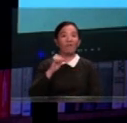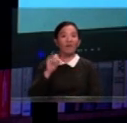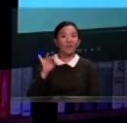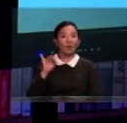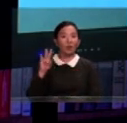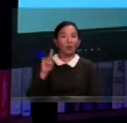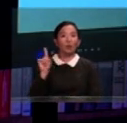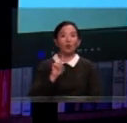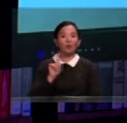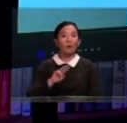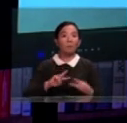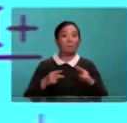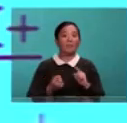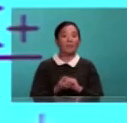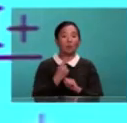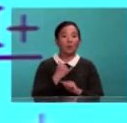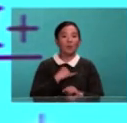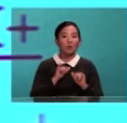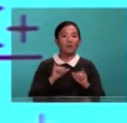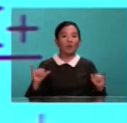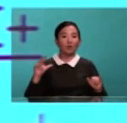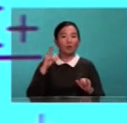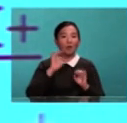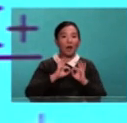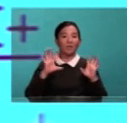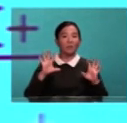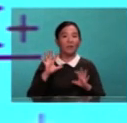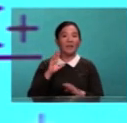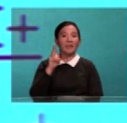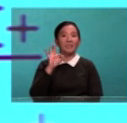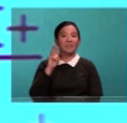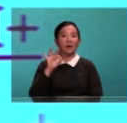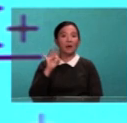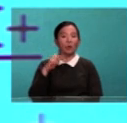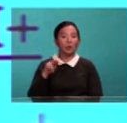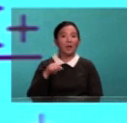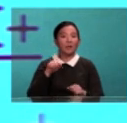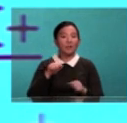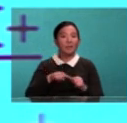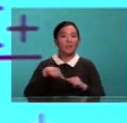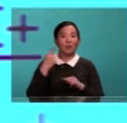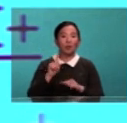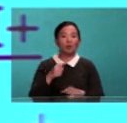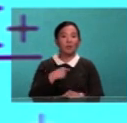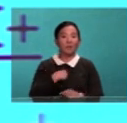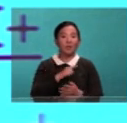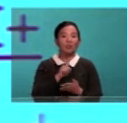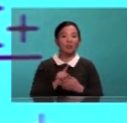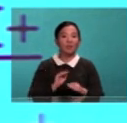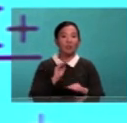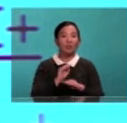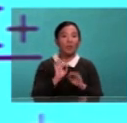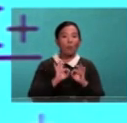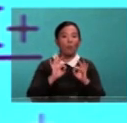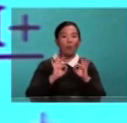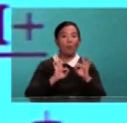При этом, что происходит? У нас увеличивается число атомов кислорода. Отсюда следует, что мы должны добавить с вами